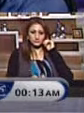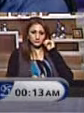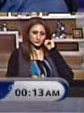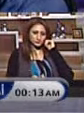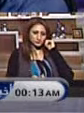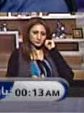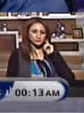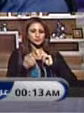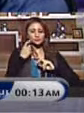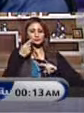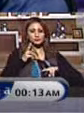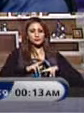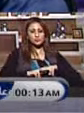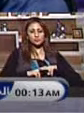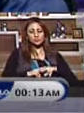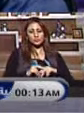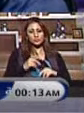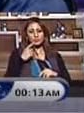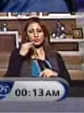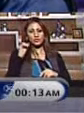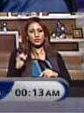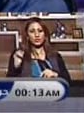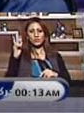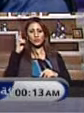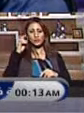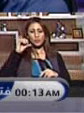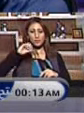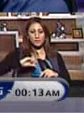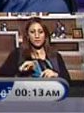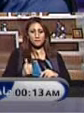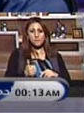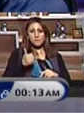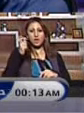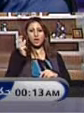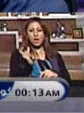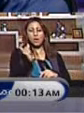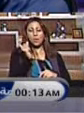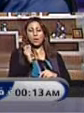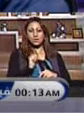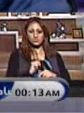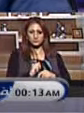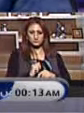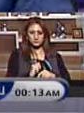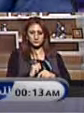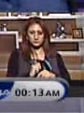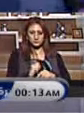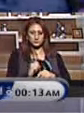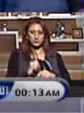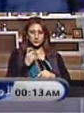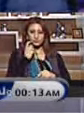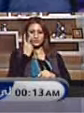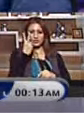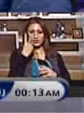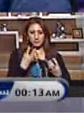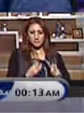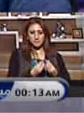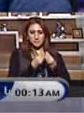ارسل عبد الملك بن مروان في اثنين من